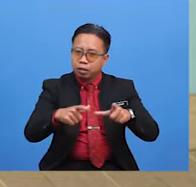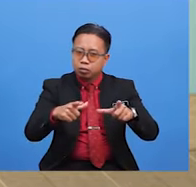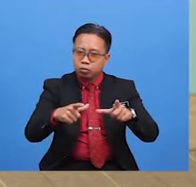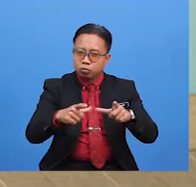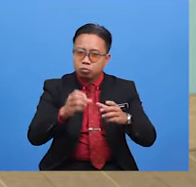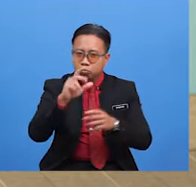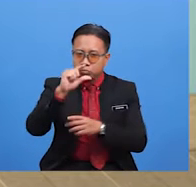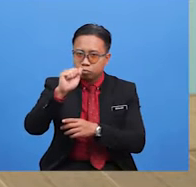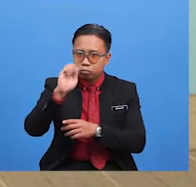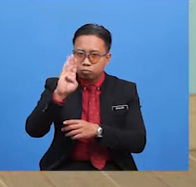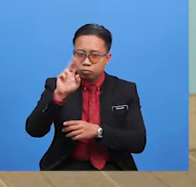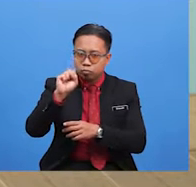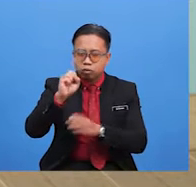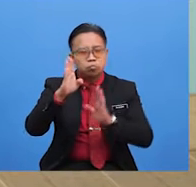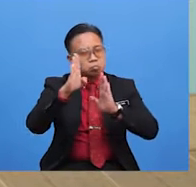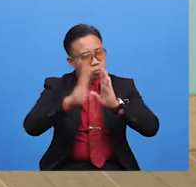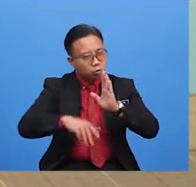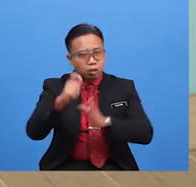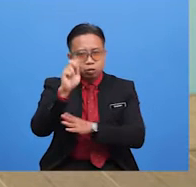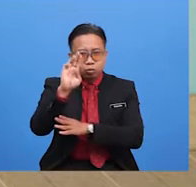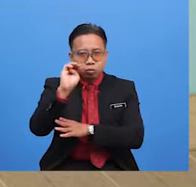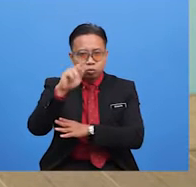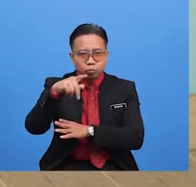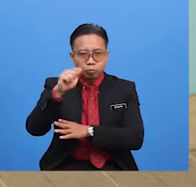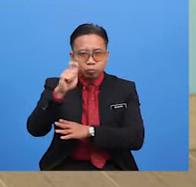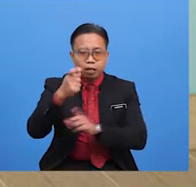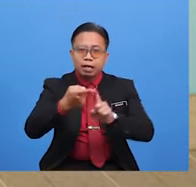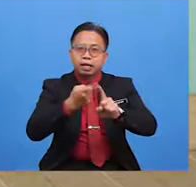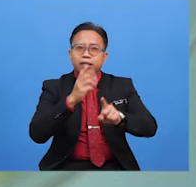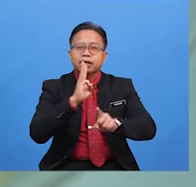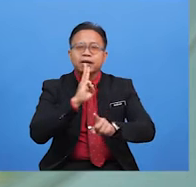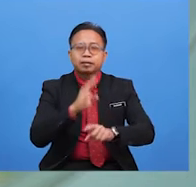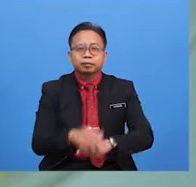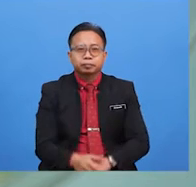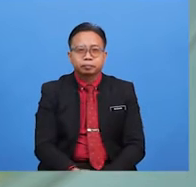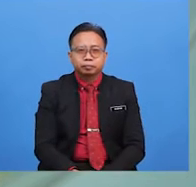lidi dan gabus kurang tumpah daripada air.